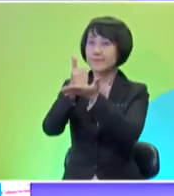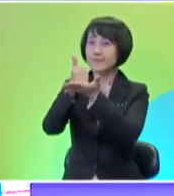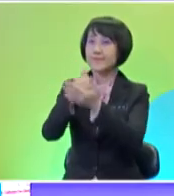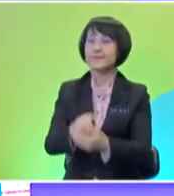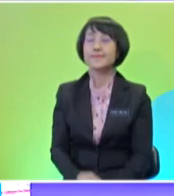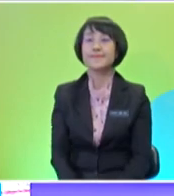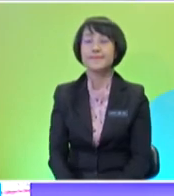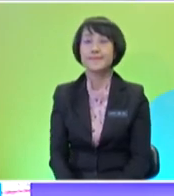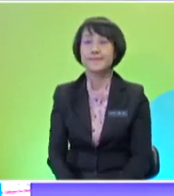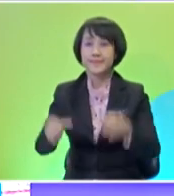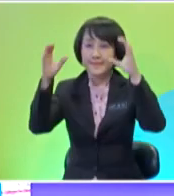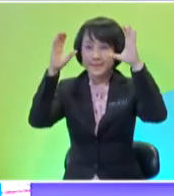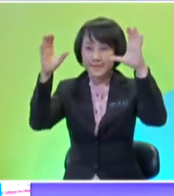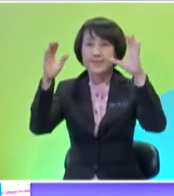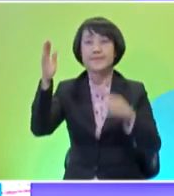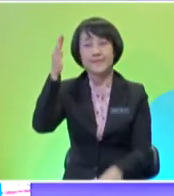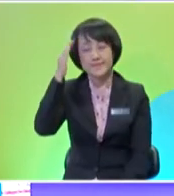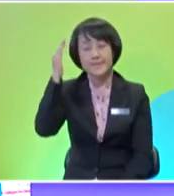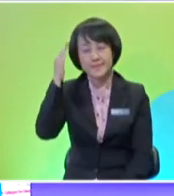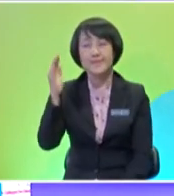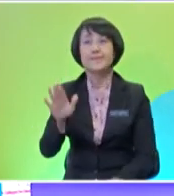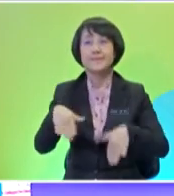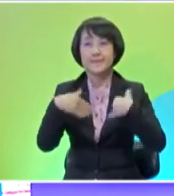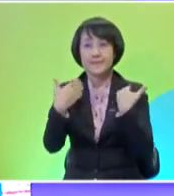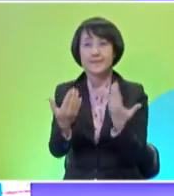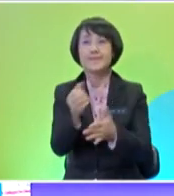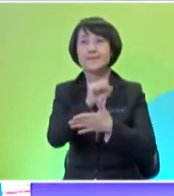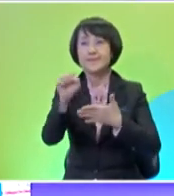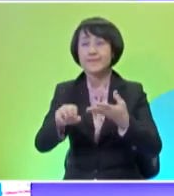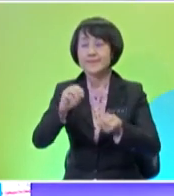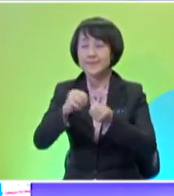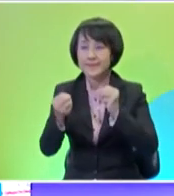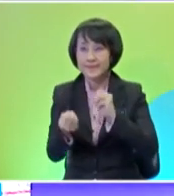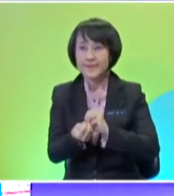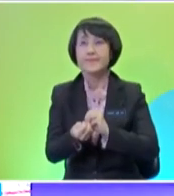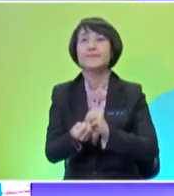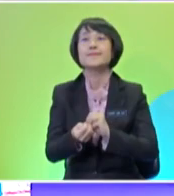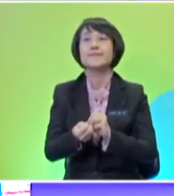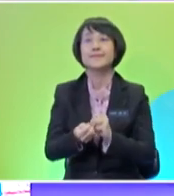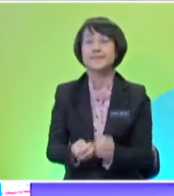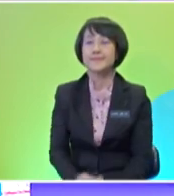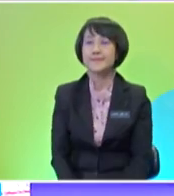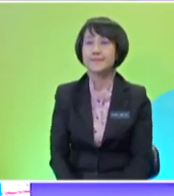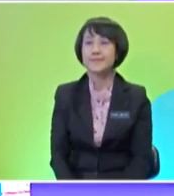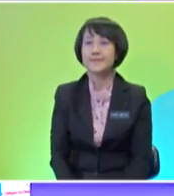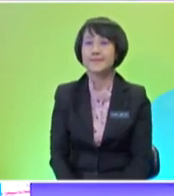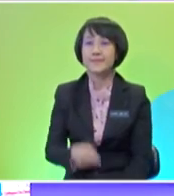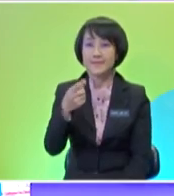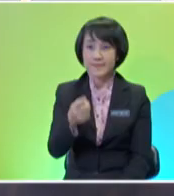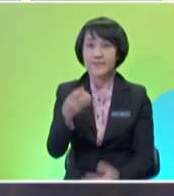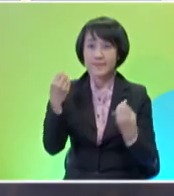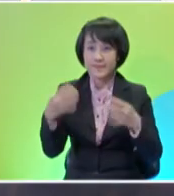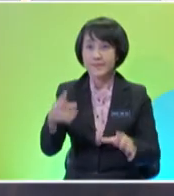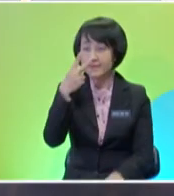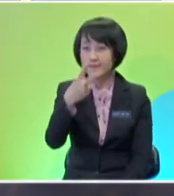macam mana nak Selesaikan masalah Kris Oh tak apa simbol nih